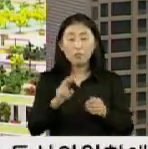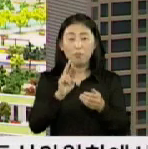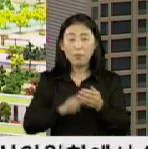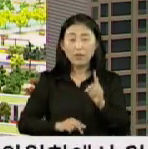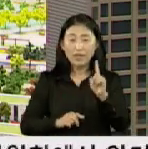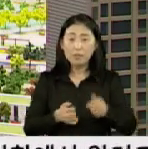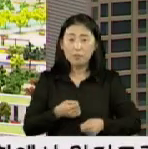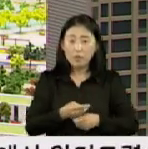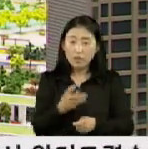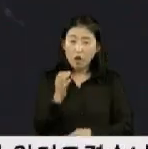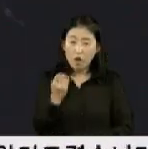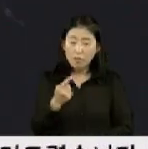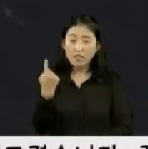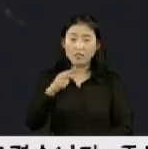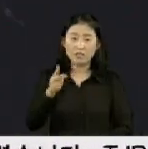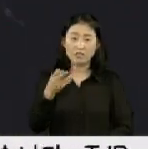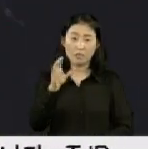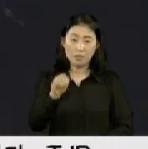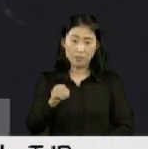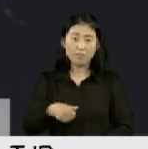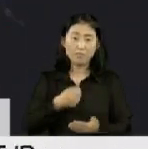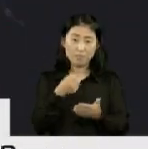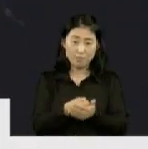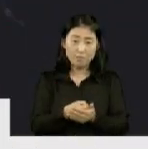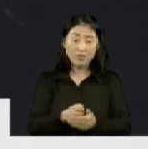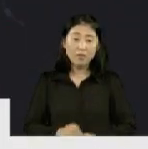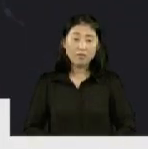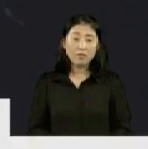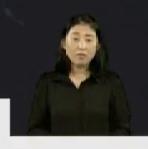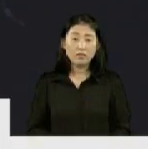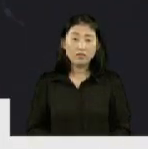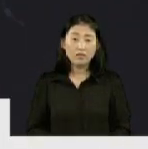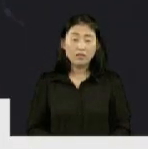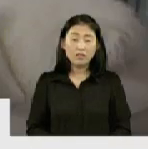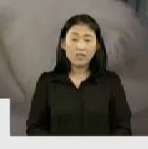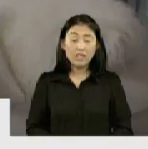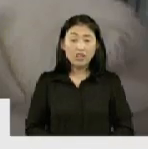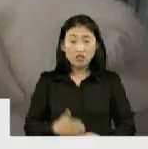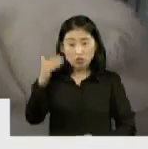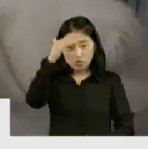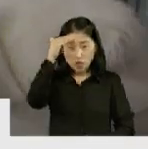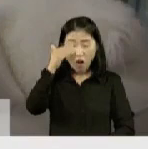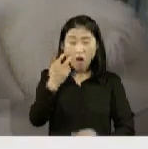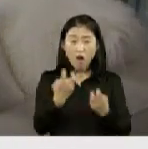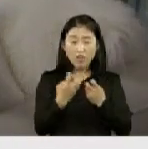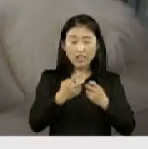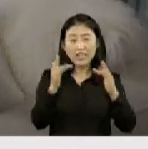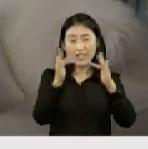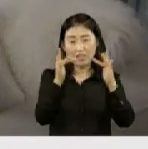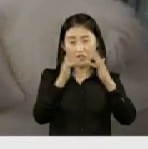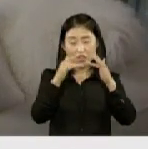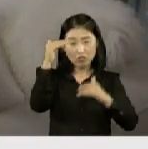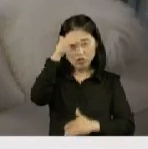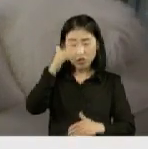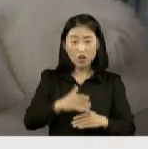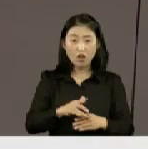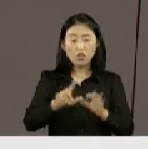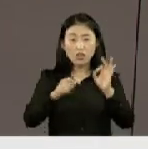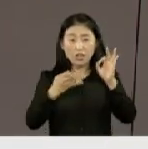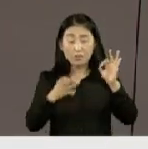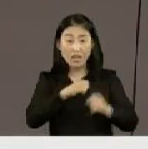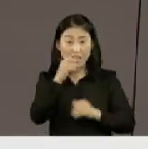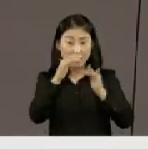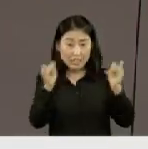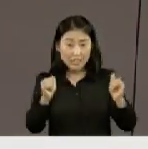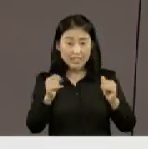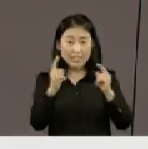분양가는 3.3제곱미터에 1,200만 원으로 책정됐고 견본주택은 사이버로 운영하되 다음 달 14일 발표하는